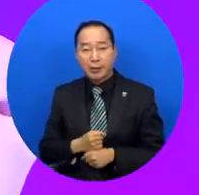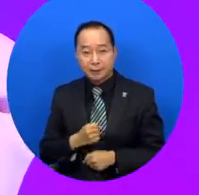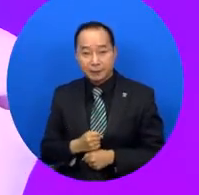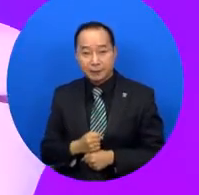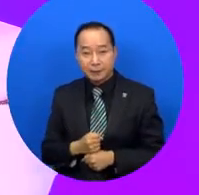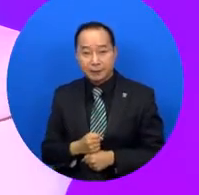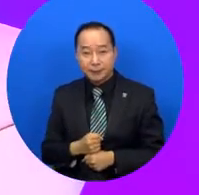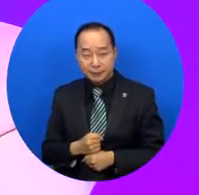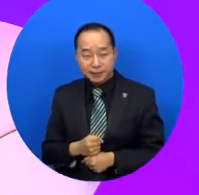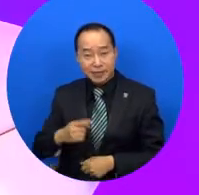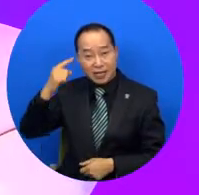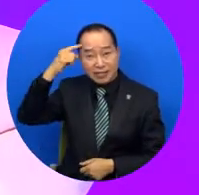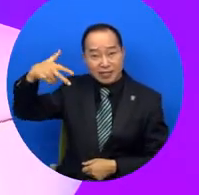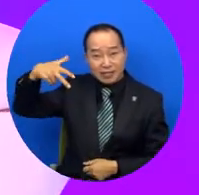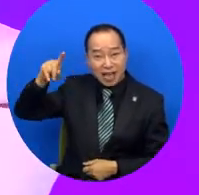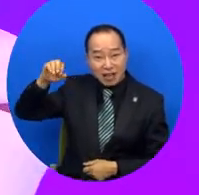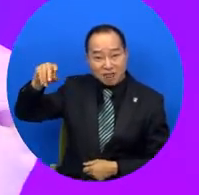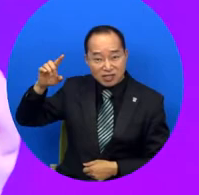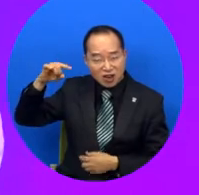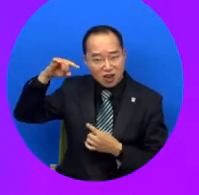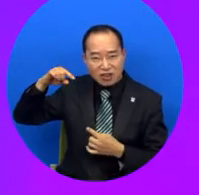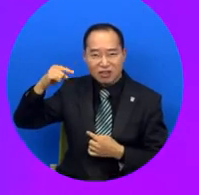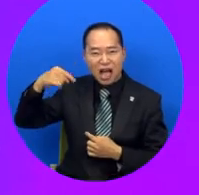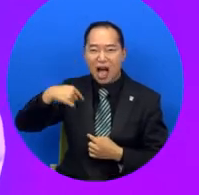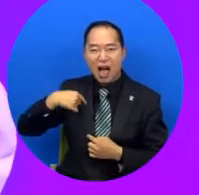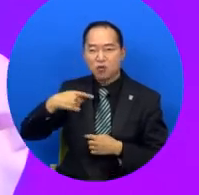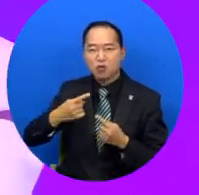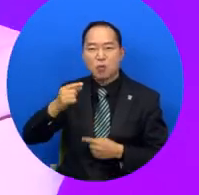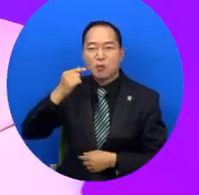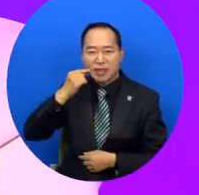얘들이 나를 조절하는 게 아니고 내가 얘를 조절할 수